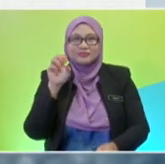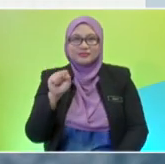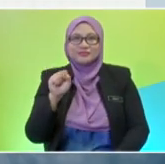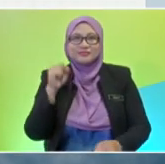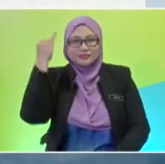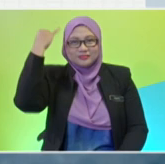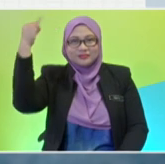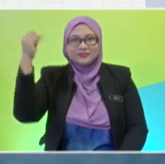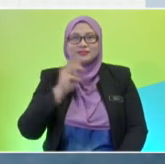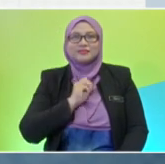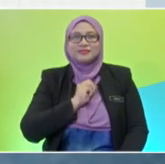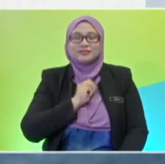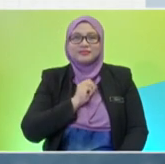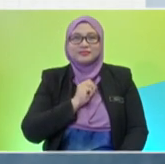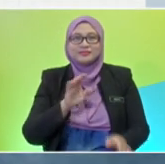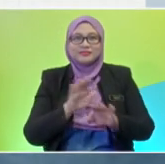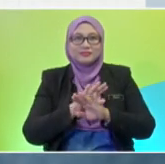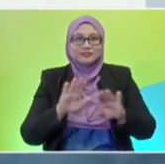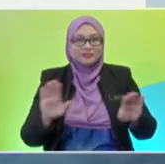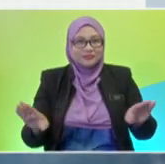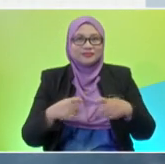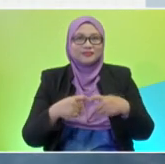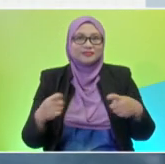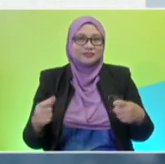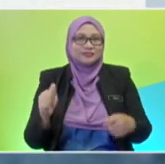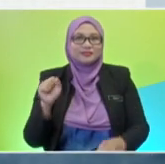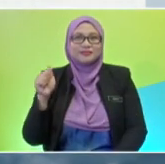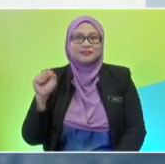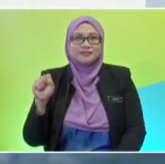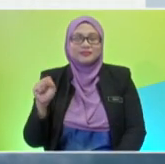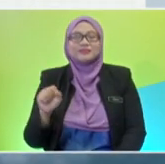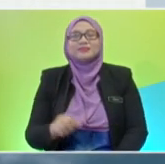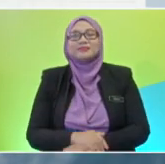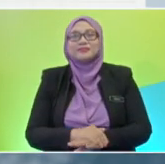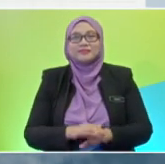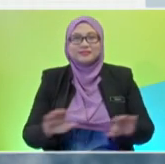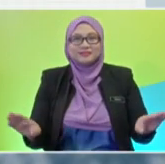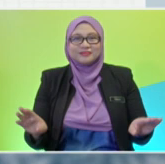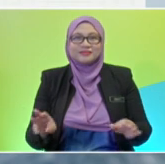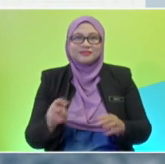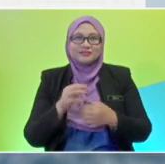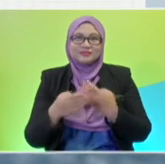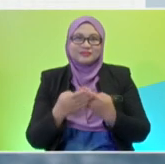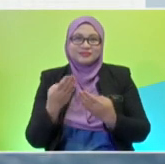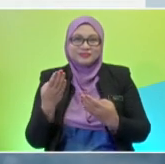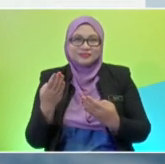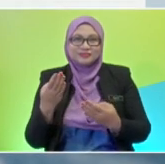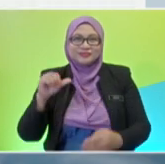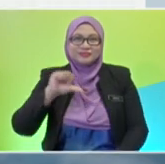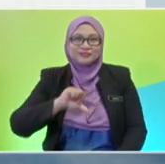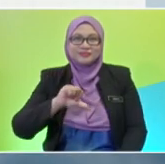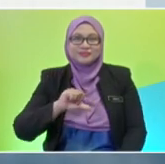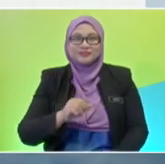masing-masing kita dengan mudah berputus asa dan jangan mudah mengalah terus berusaha untuk